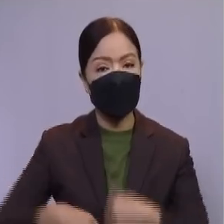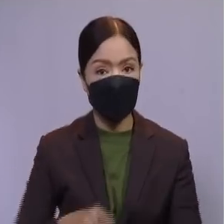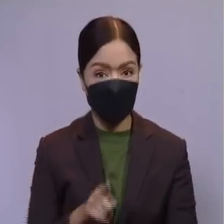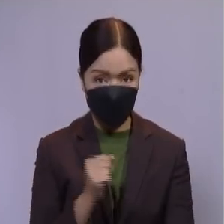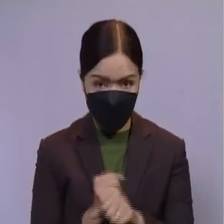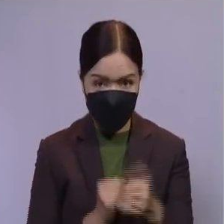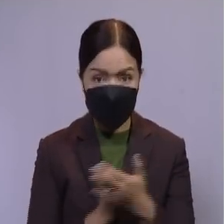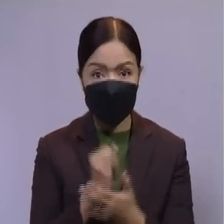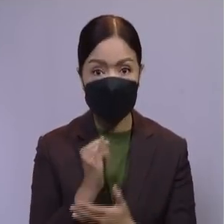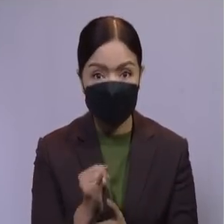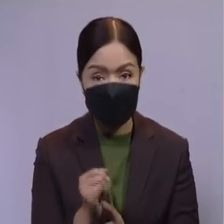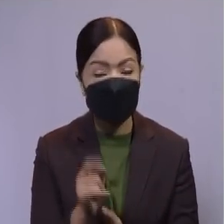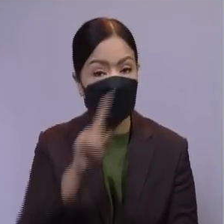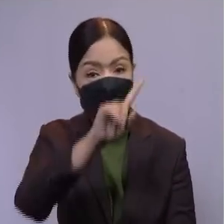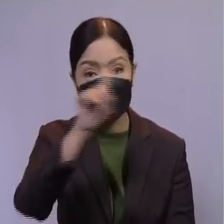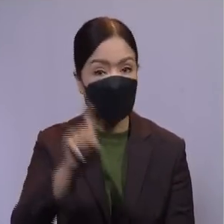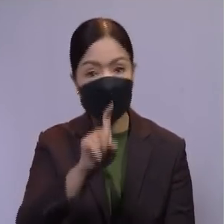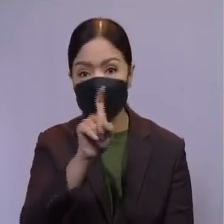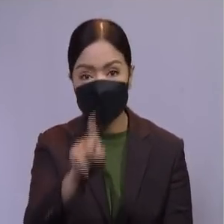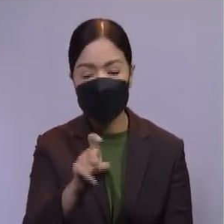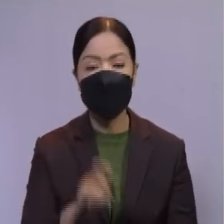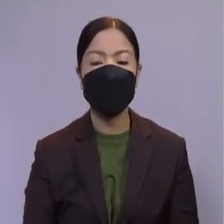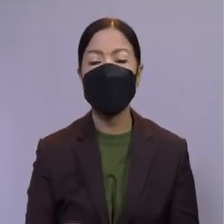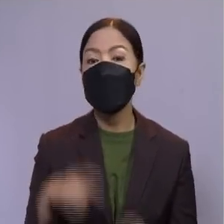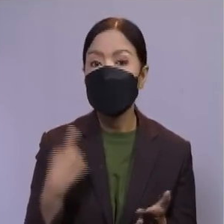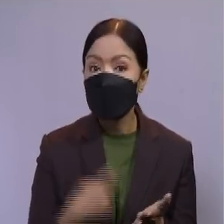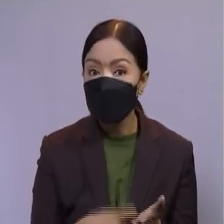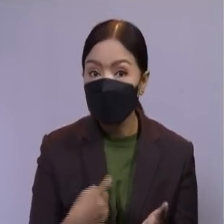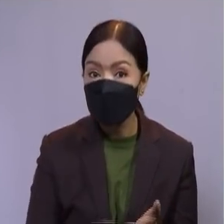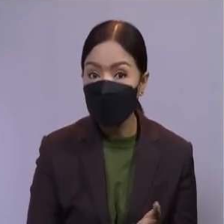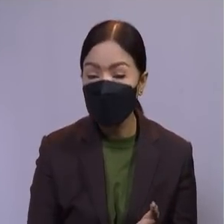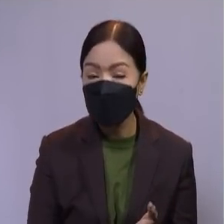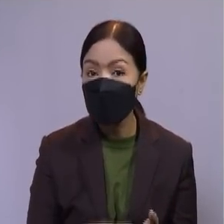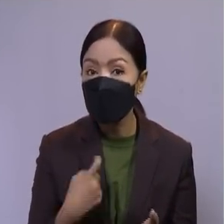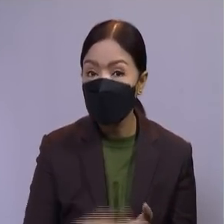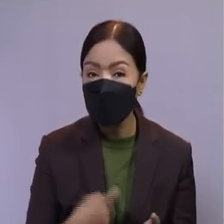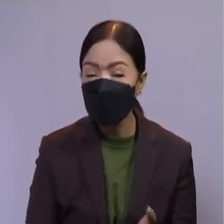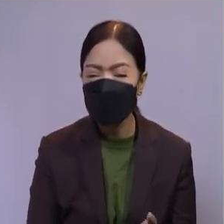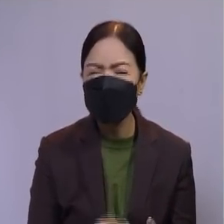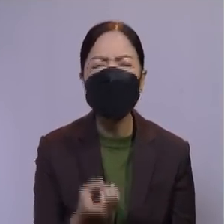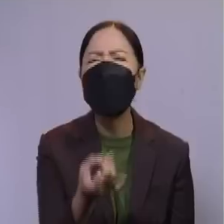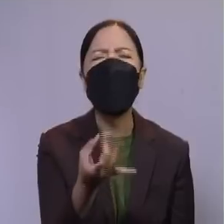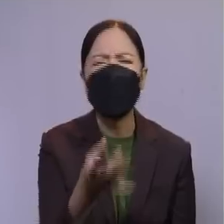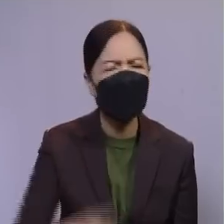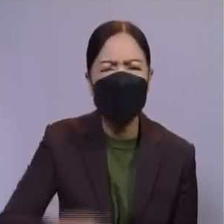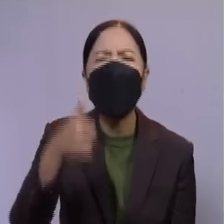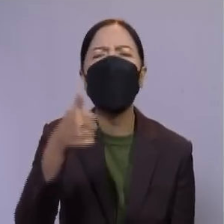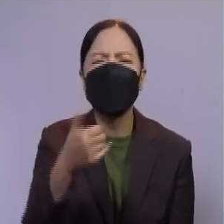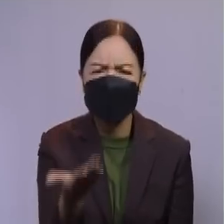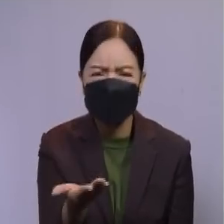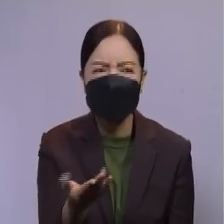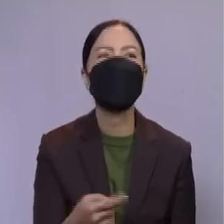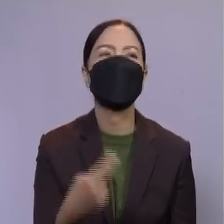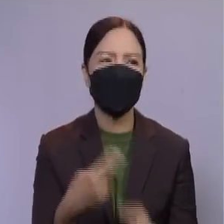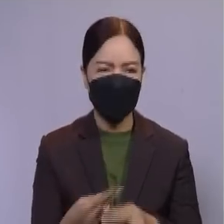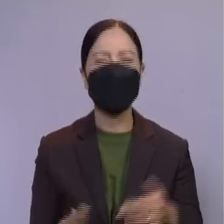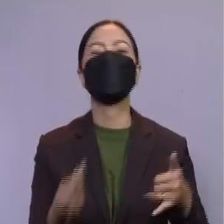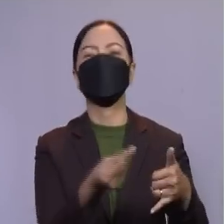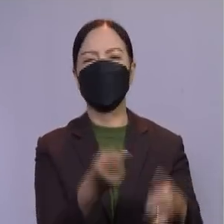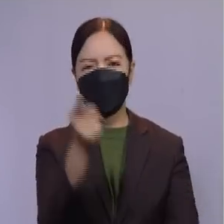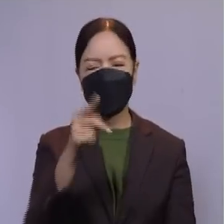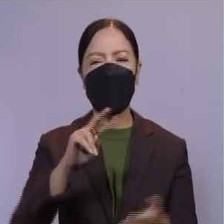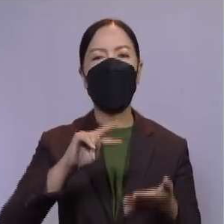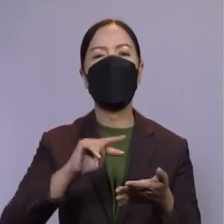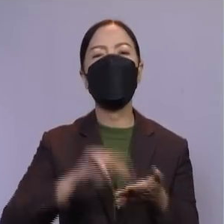จริงหรือนะฮะเป็นคำถามที่ว่าประกันนั้นเนี่ยประกันรายได้บ้างประกันอะไรได้บ้างก็รายได้ฉายาเป็นประกัน